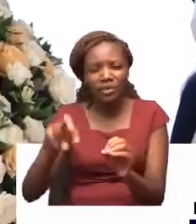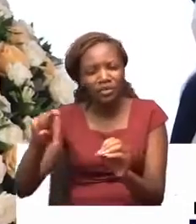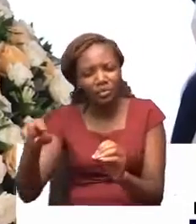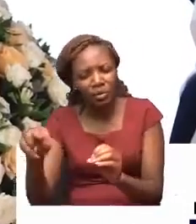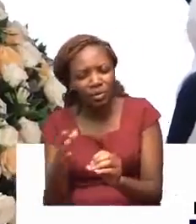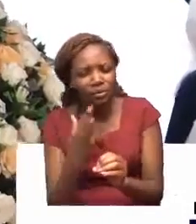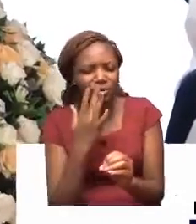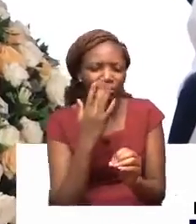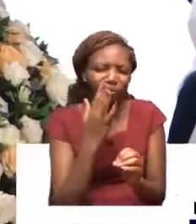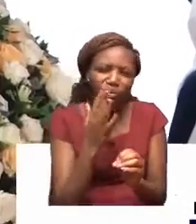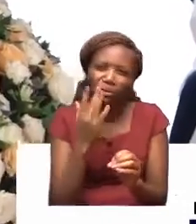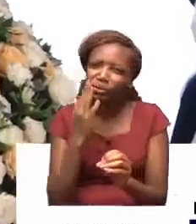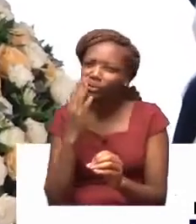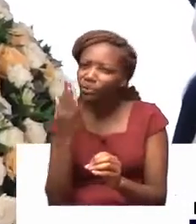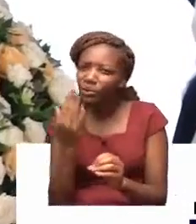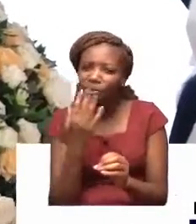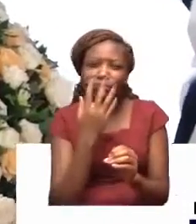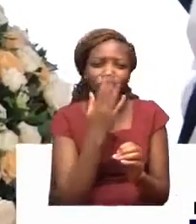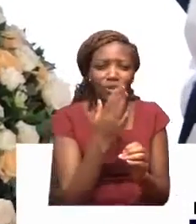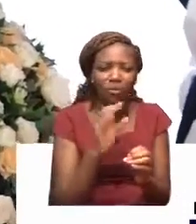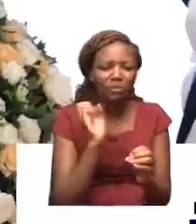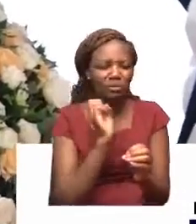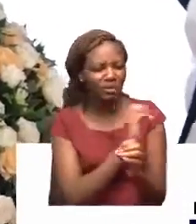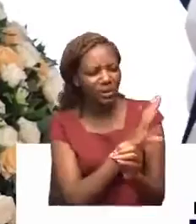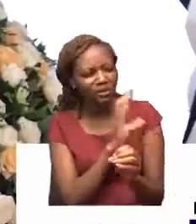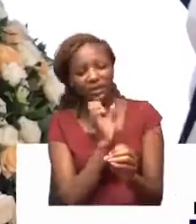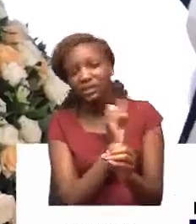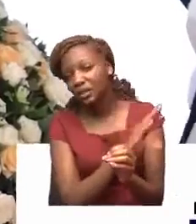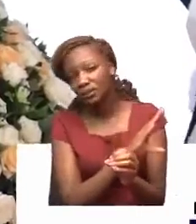barabara, apige duru zake, aseme.